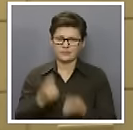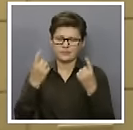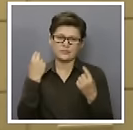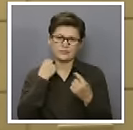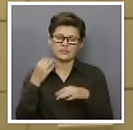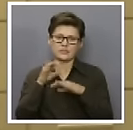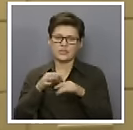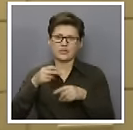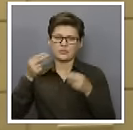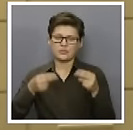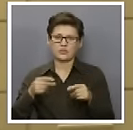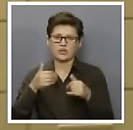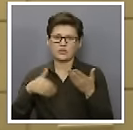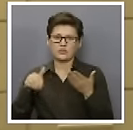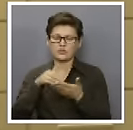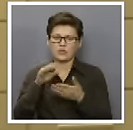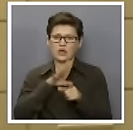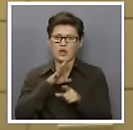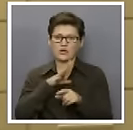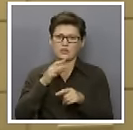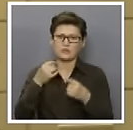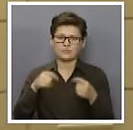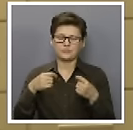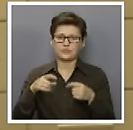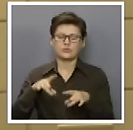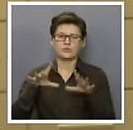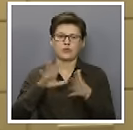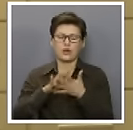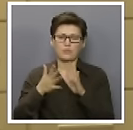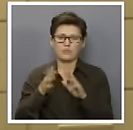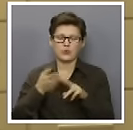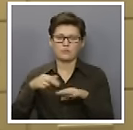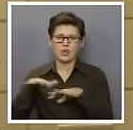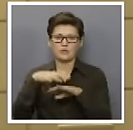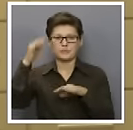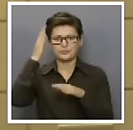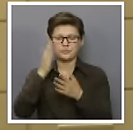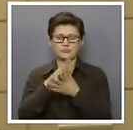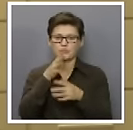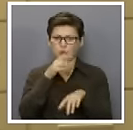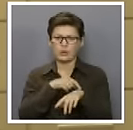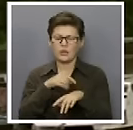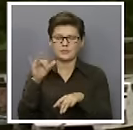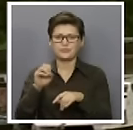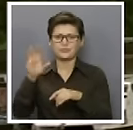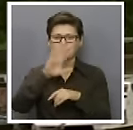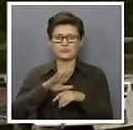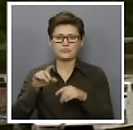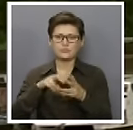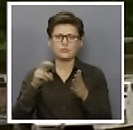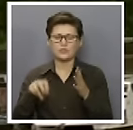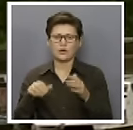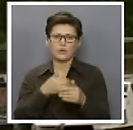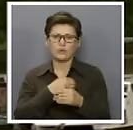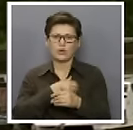Ұлыбританияда өткен референдумның нәтижесі нарық ойыншылары үшін күтпеген жағдай болды. Халық пікірін білу науқаны кезінде Еуроодақтан шығуды